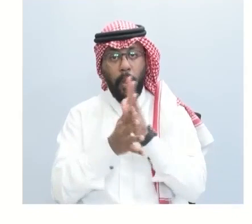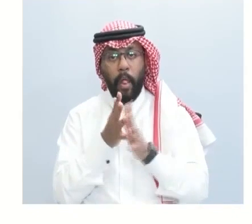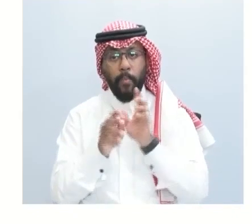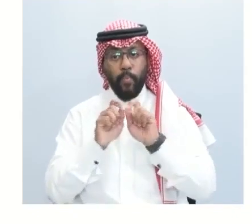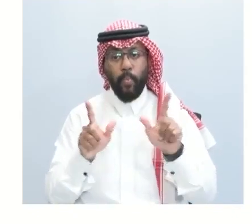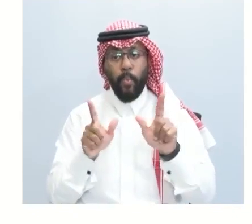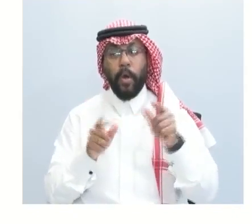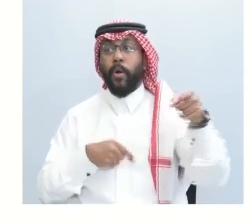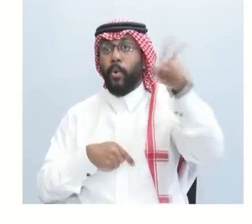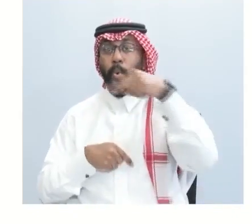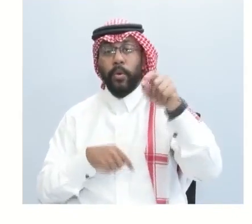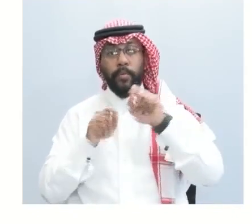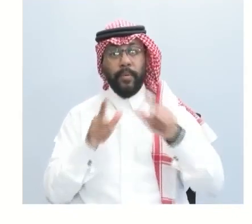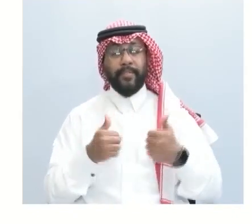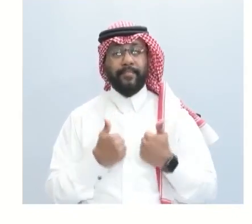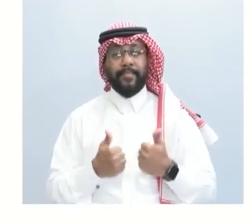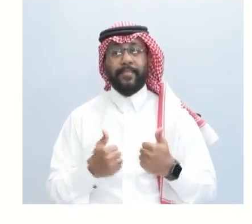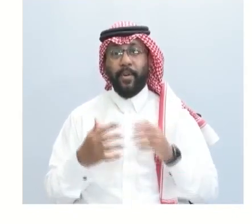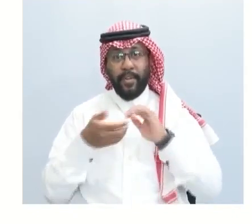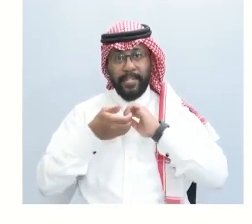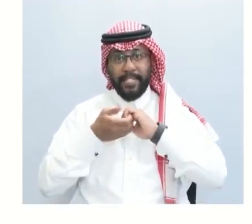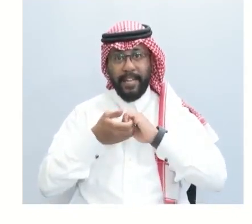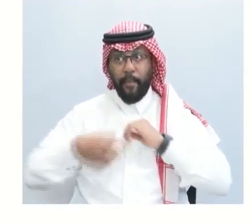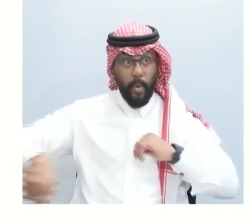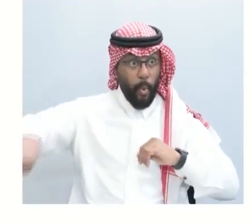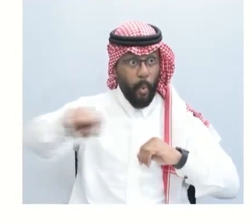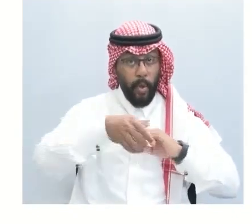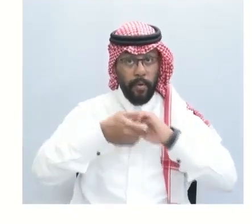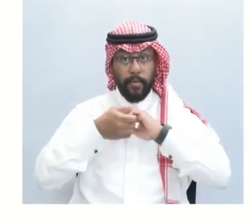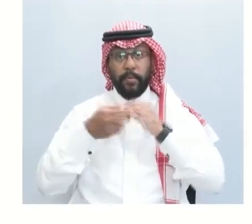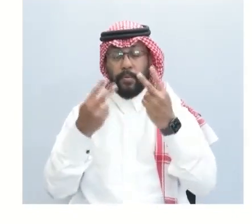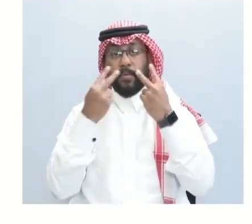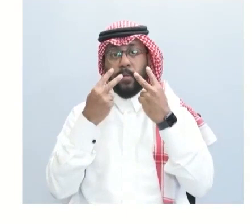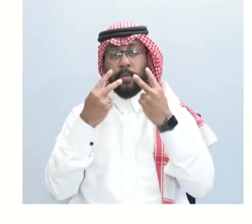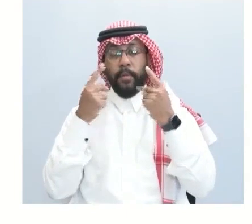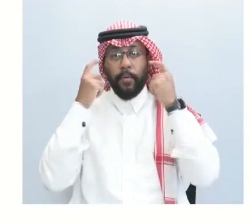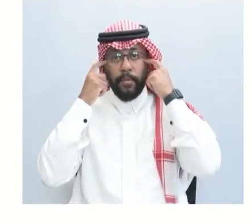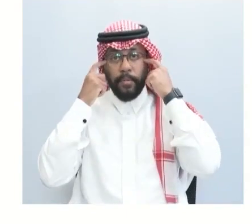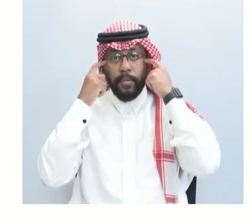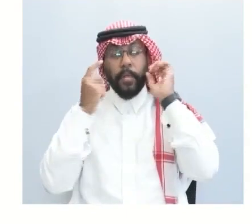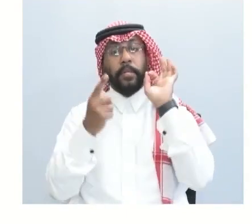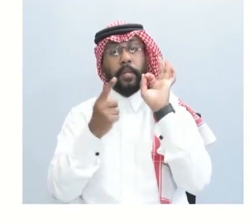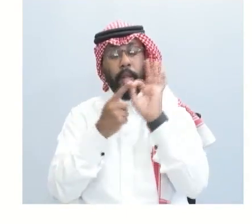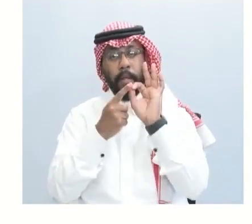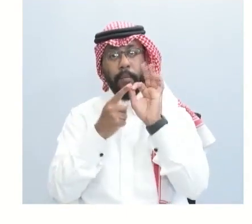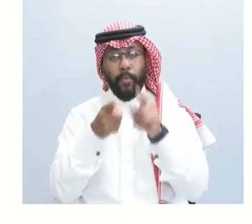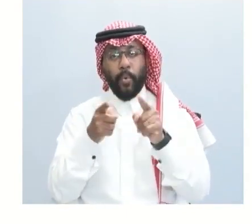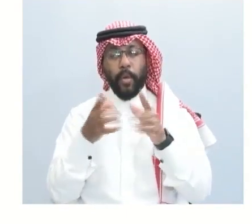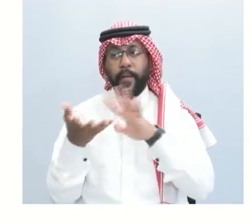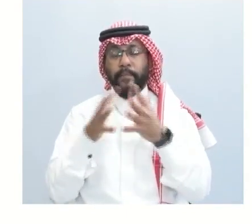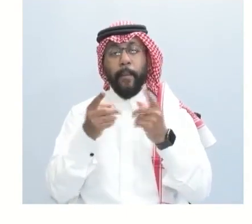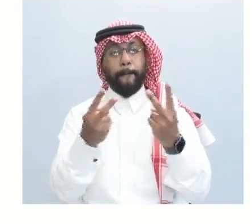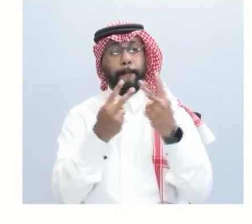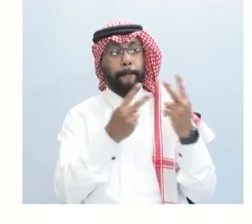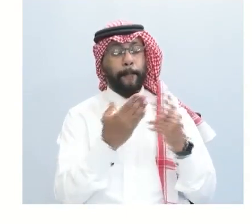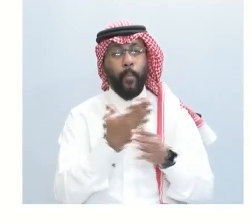زملائك هنا لاحظ تذكر ان زملائك سيقومون سيقومون ادائك بحسب بطاقه التقويم